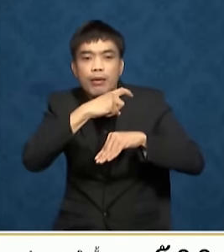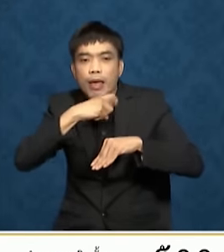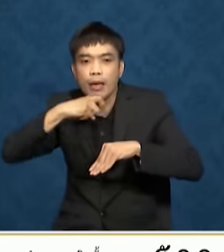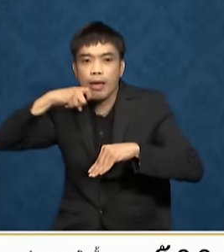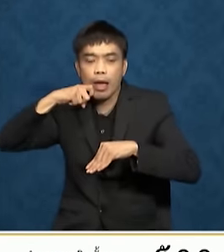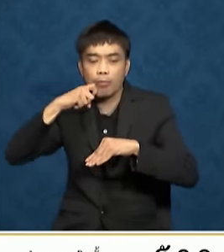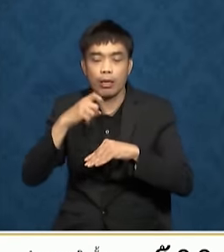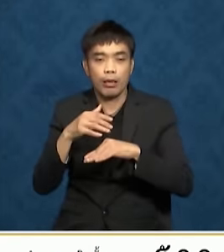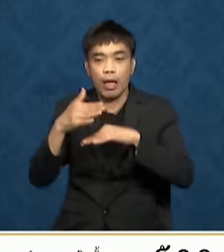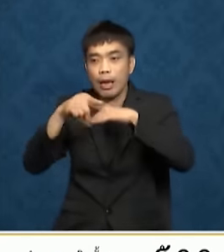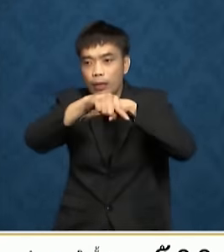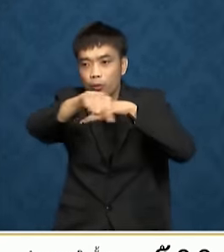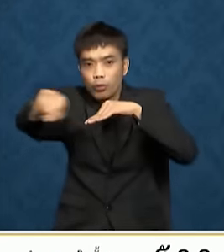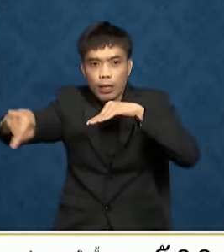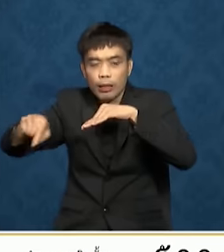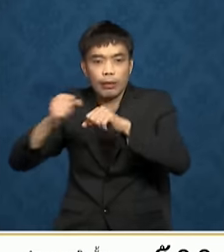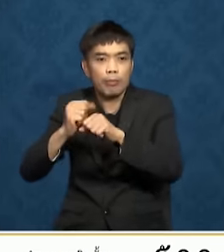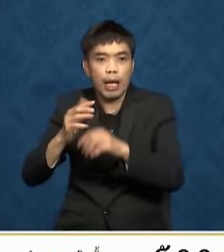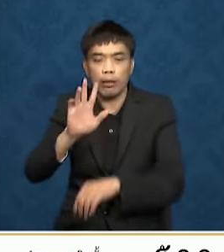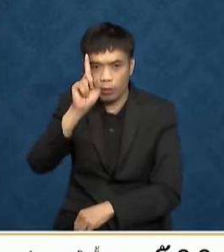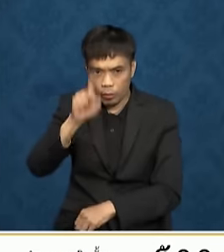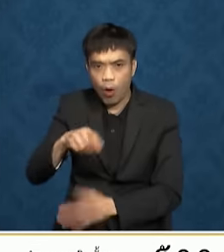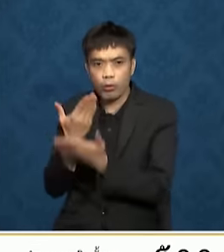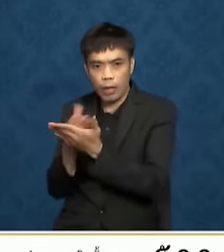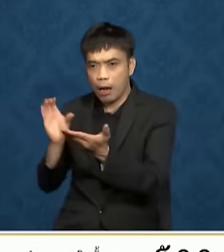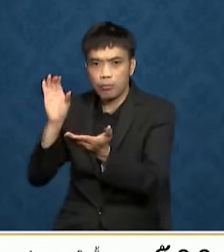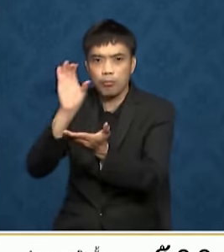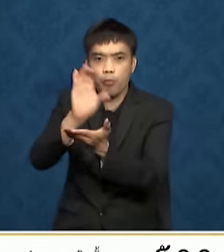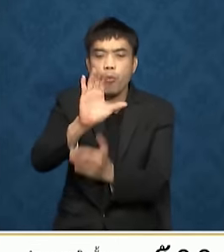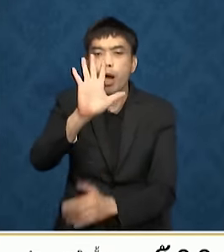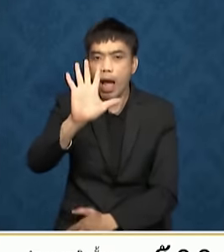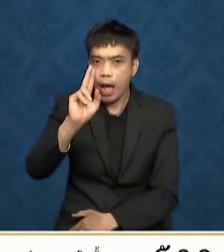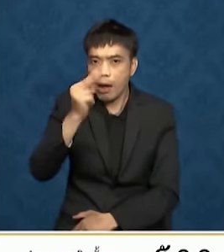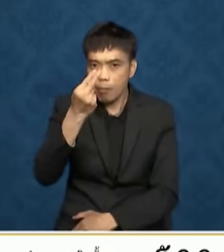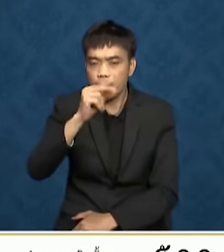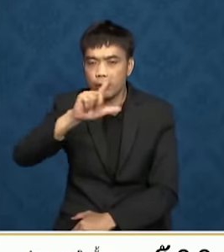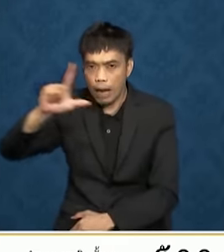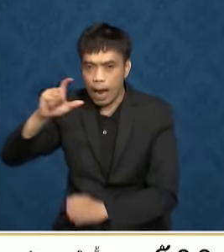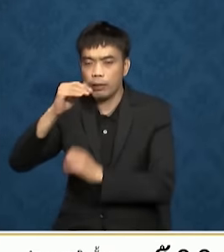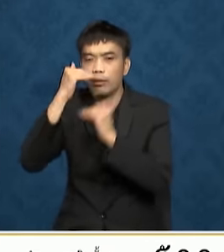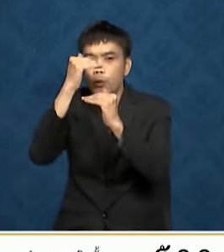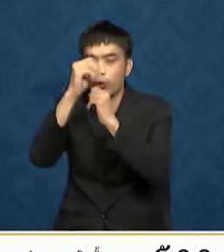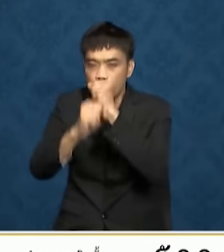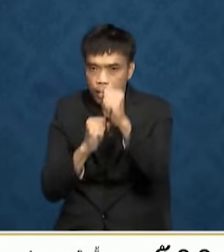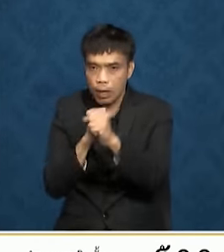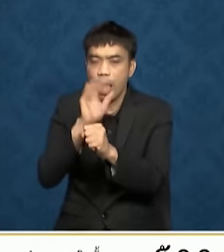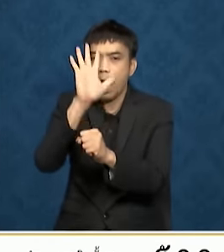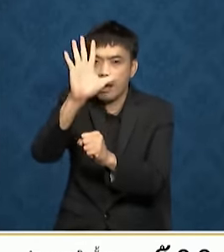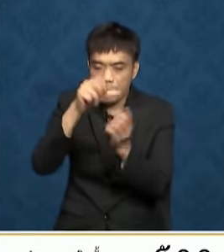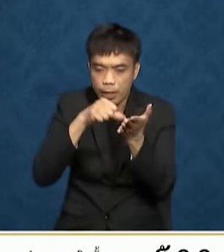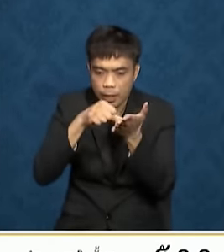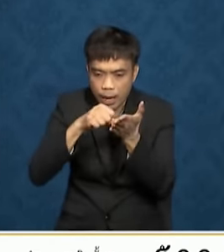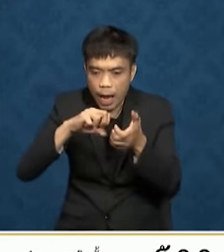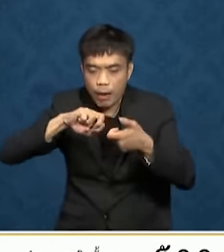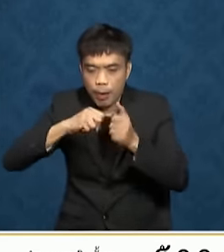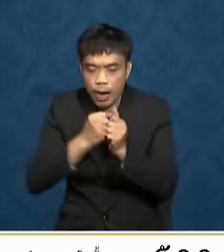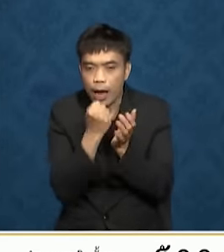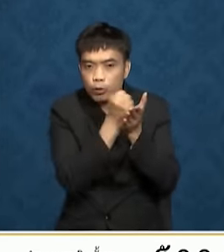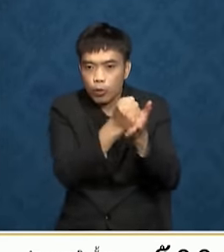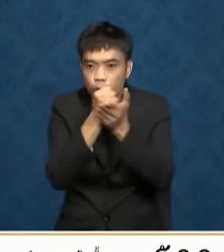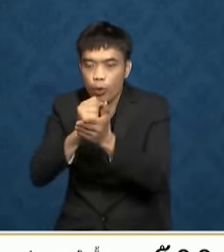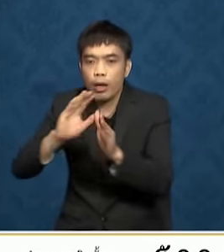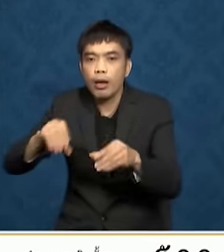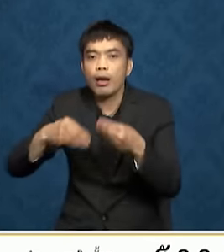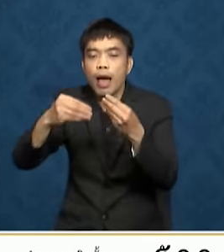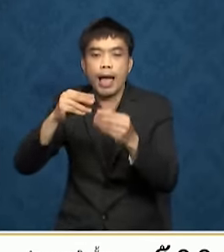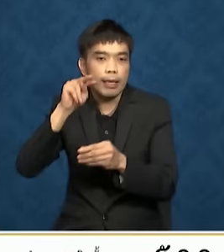ปลดล็อคในน้ำได้ต้อง 50,000ล้านบาทครับภายในระยะเวลา 5ปีเพื่อที่จะปลดล็อคชนบทไทยให้มีความมั่นคง